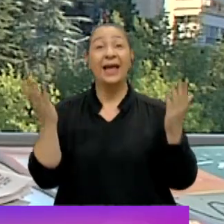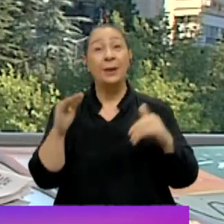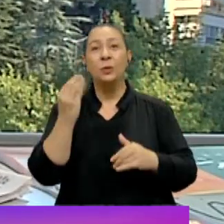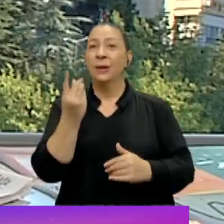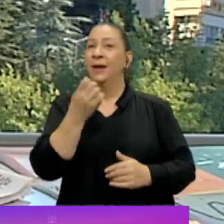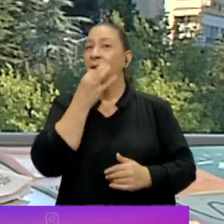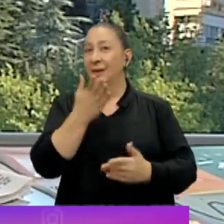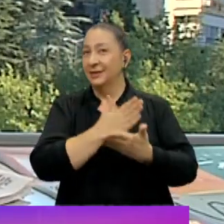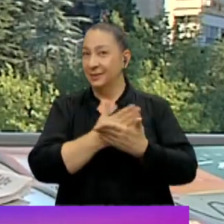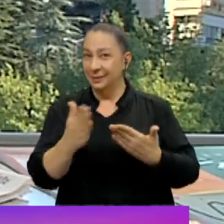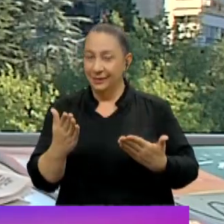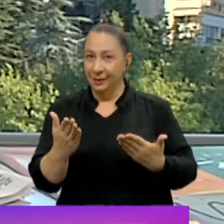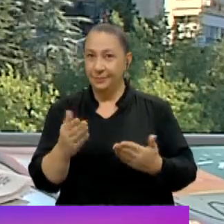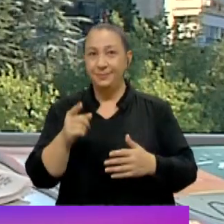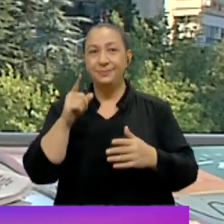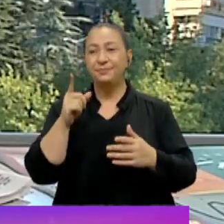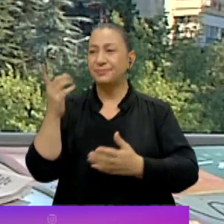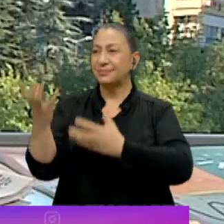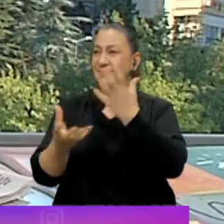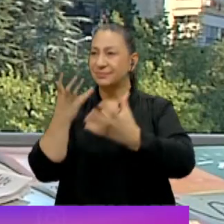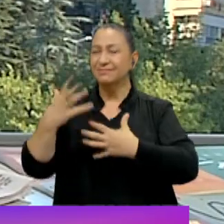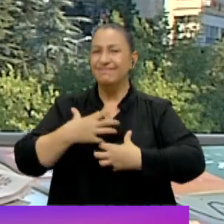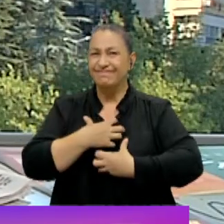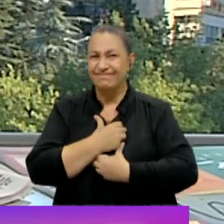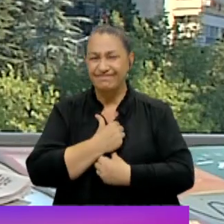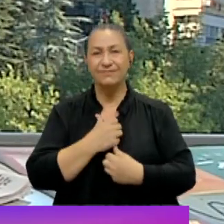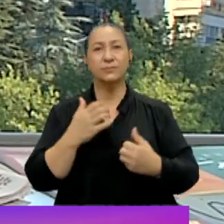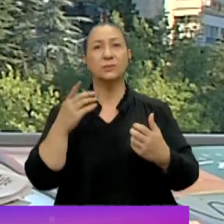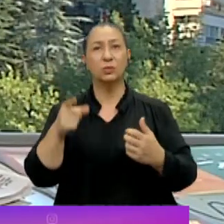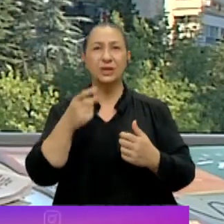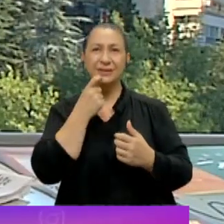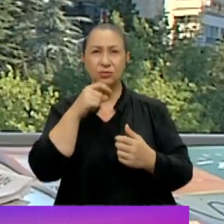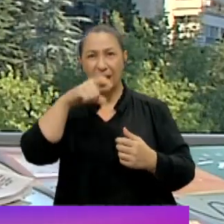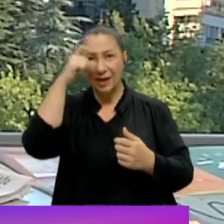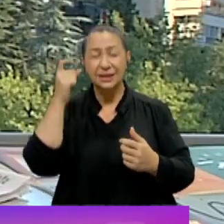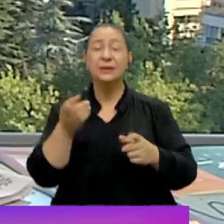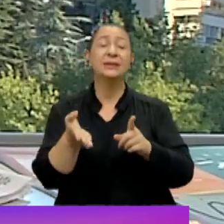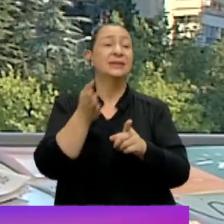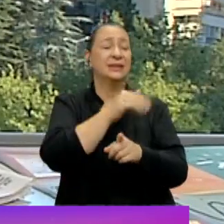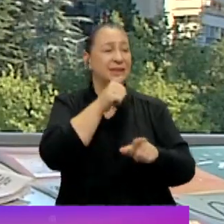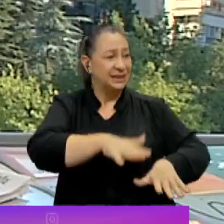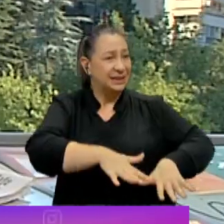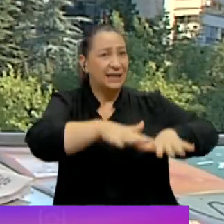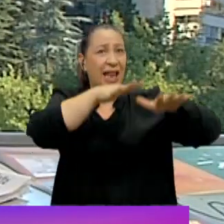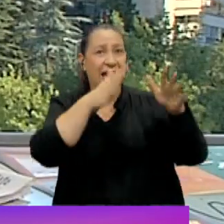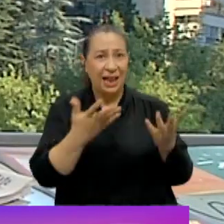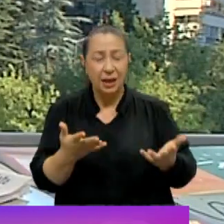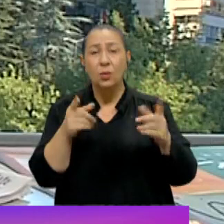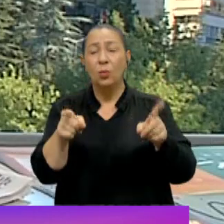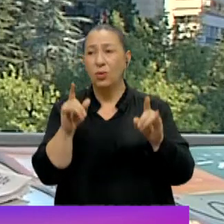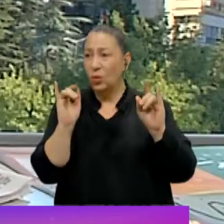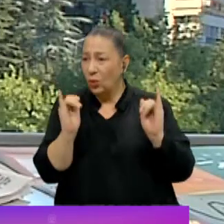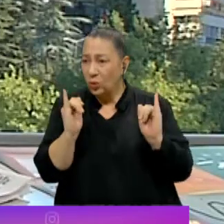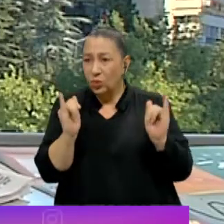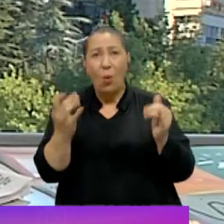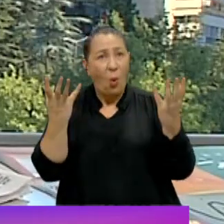güzel bir haberle devam edelim. Yani bir tarafımız yangın felaketi bu yıl, bu yaz. Diğer tarafımız sel felaketi. Ve tüm bu